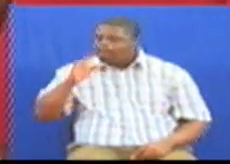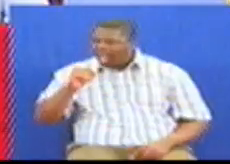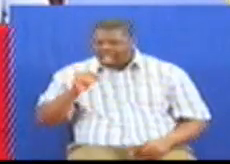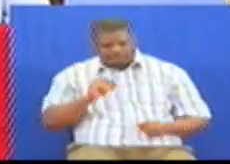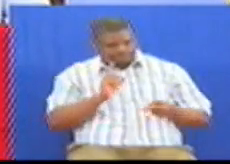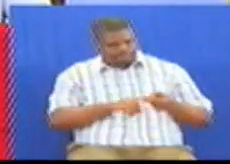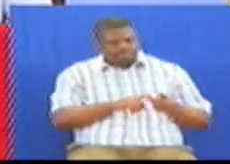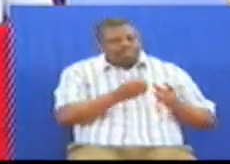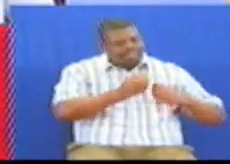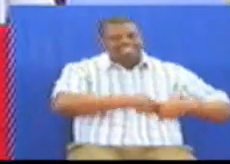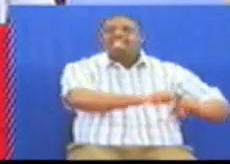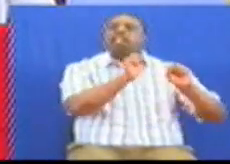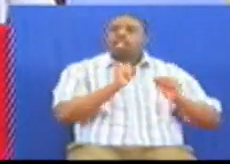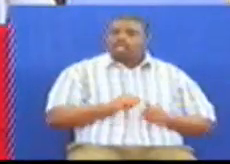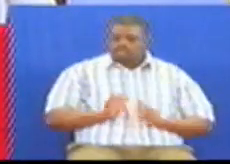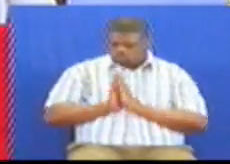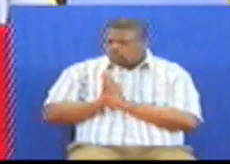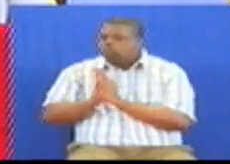Tunawashukuruni sana.